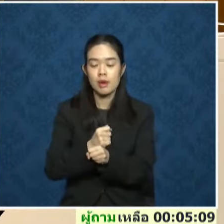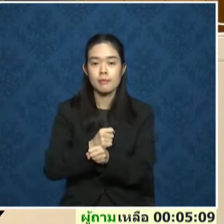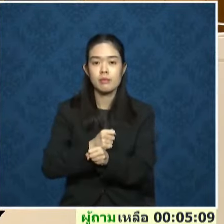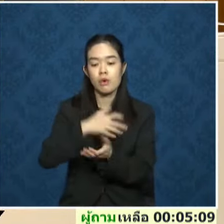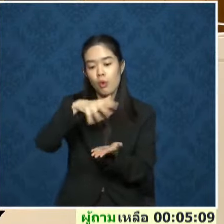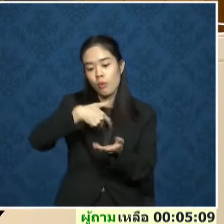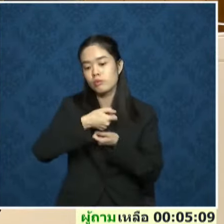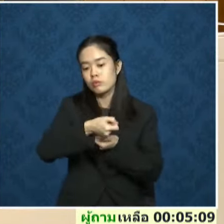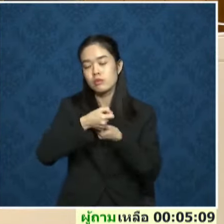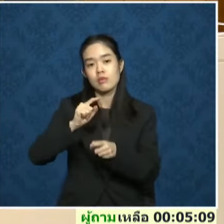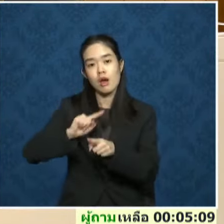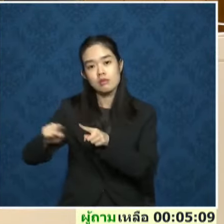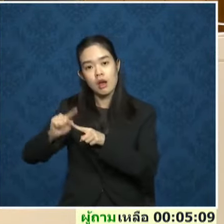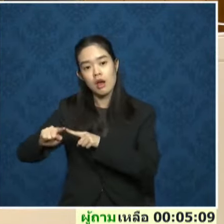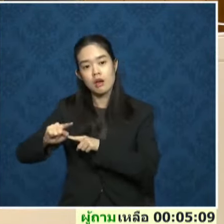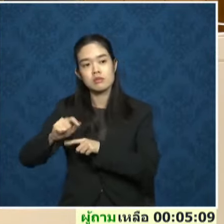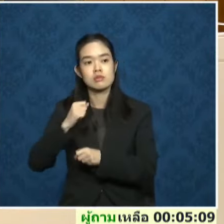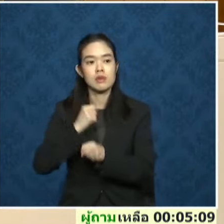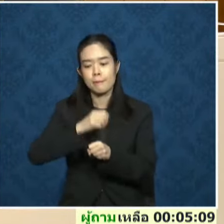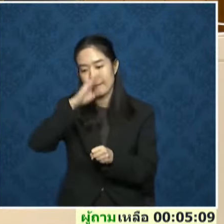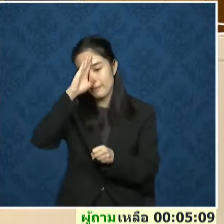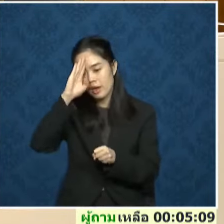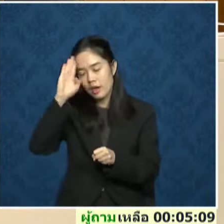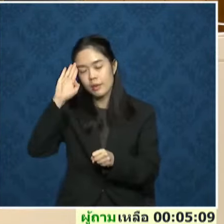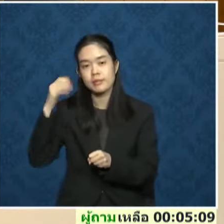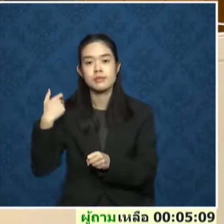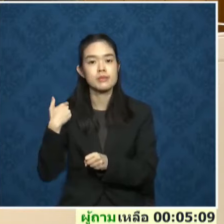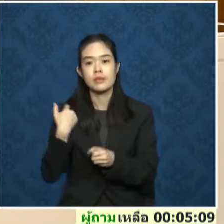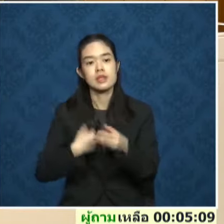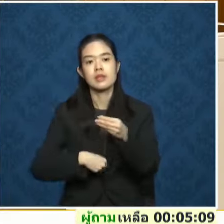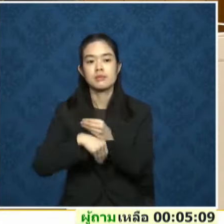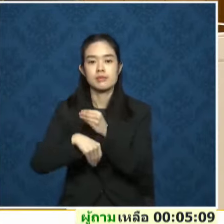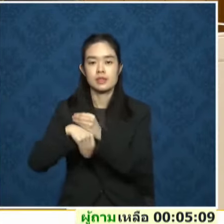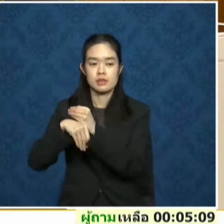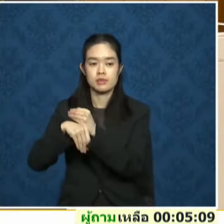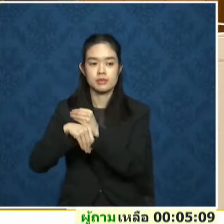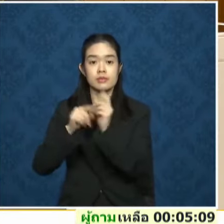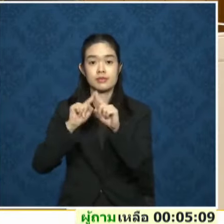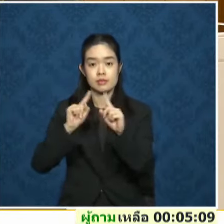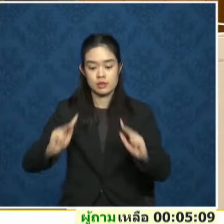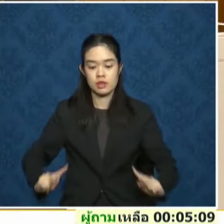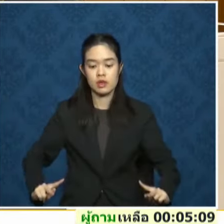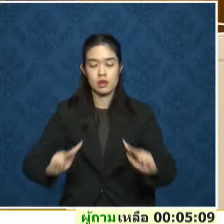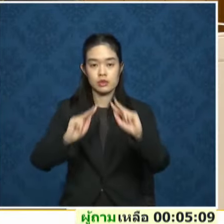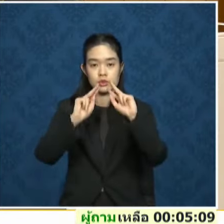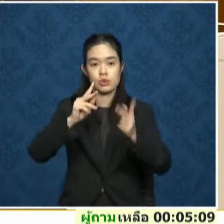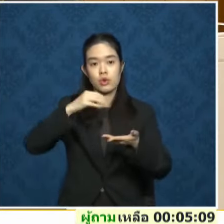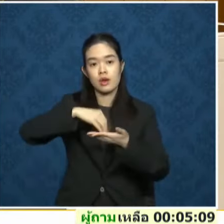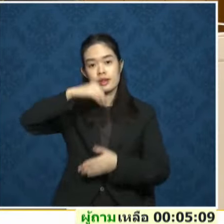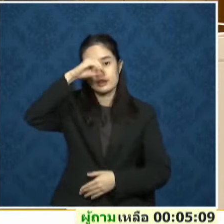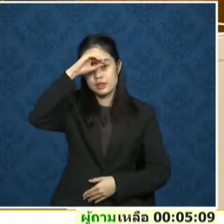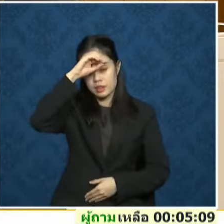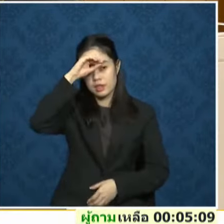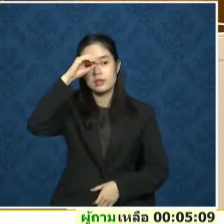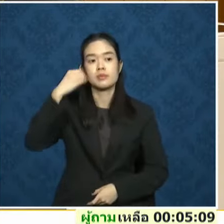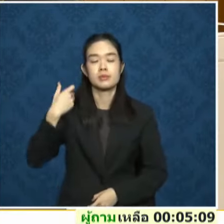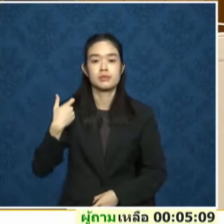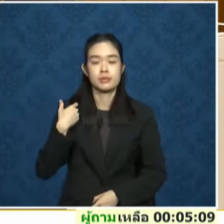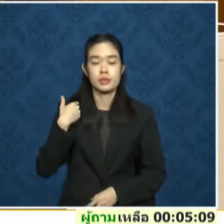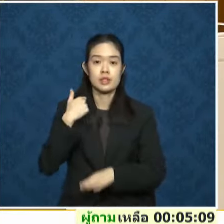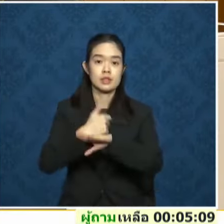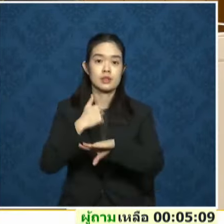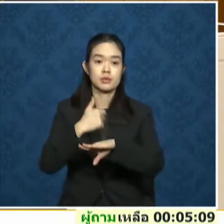อีกหลายๆหน้าที่ที่ไม่ได้เกี่ยวข้องซึ่งกระทรวงสาธารณสุขภายใต้การนำของท่านน้ำตีว่าการกระทรวงสาธารณสุขท่